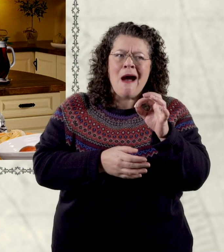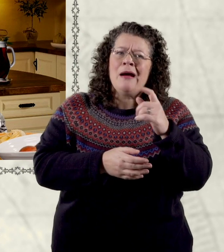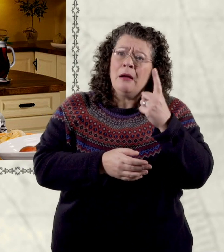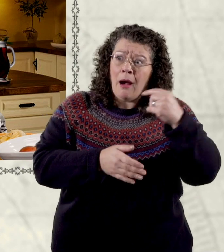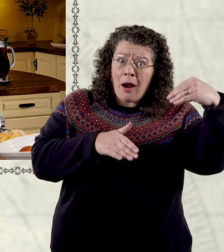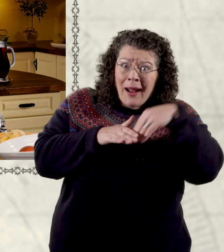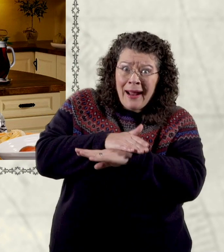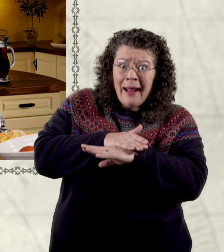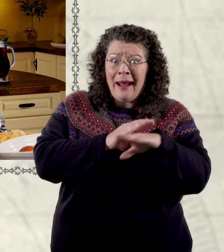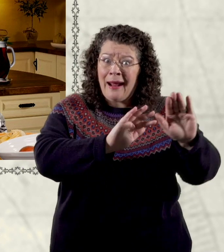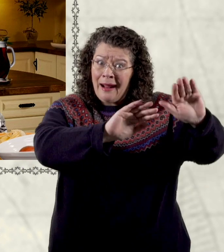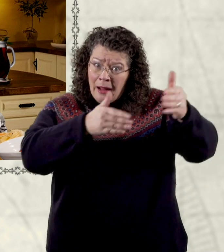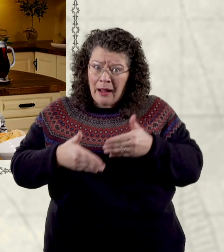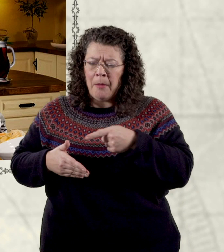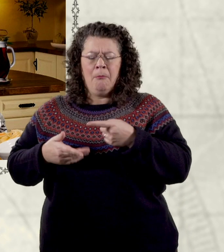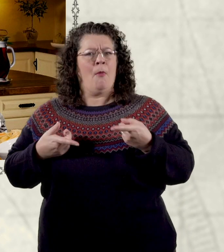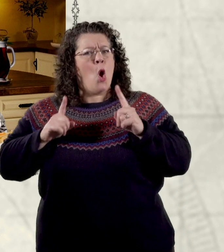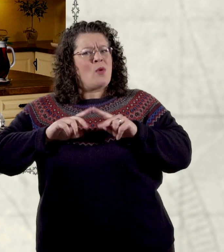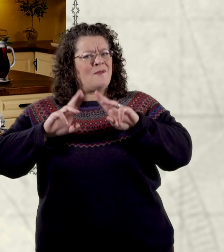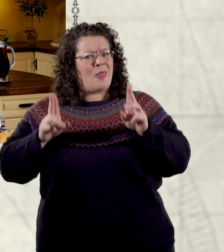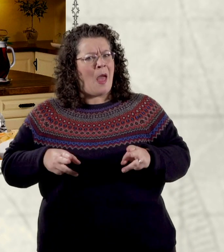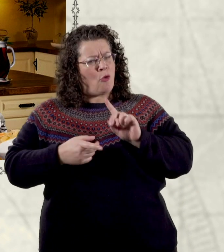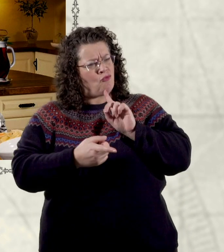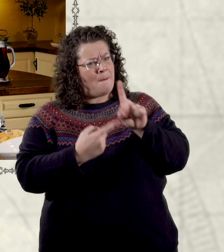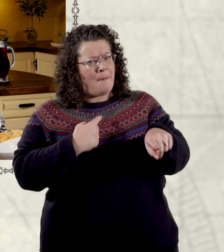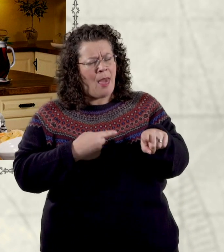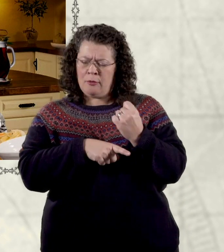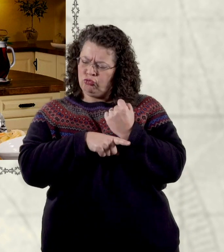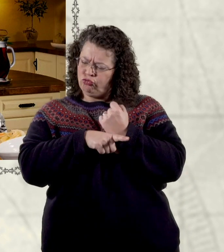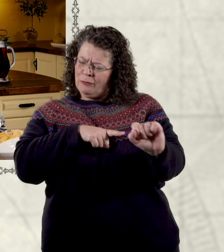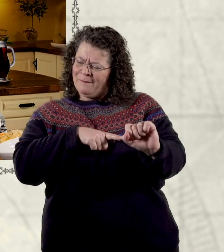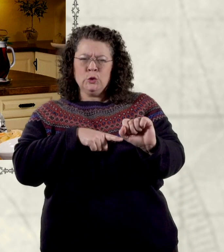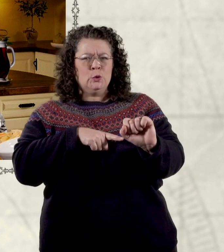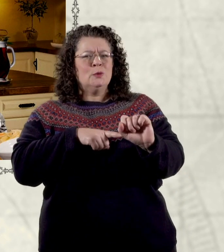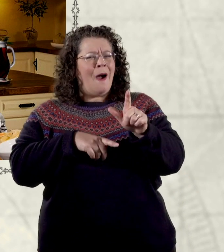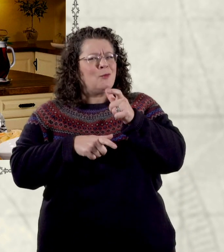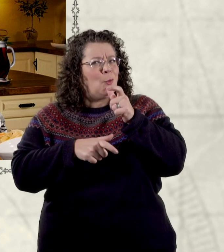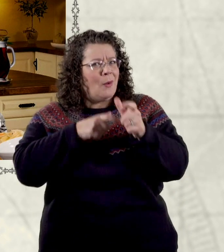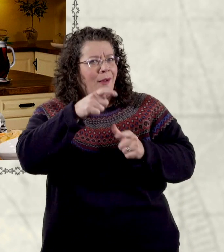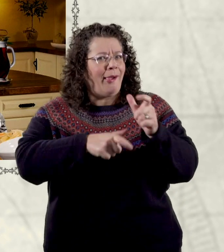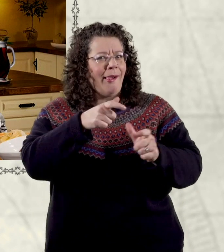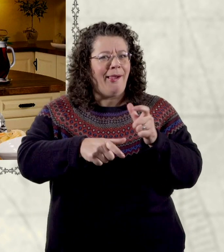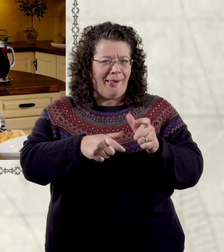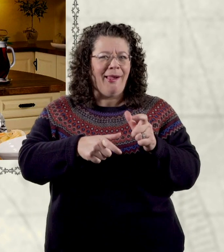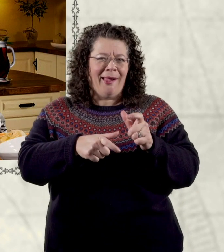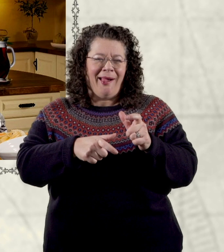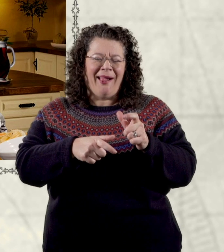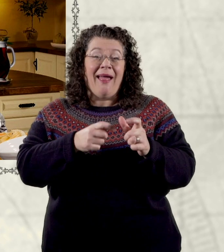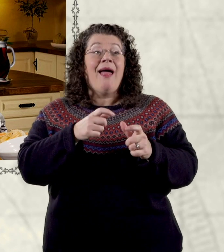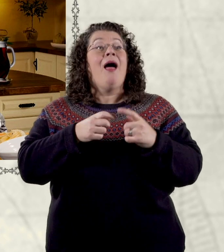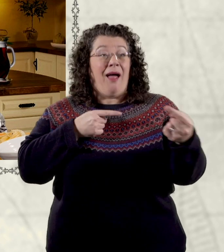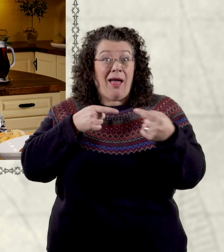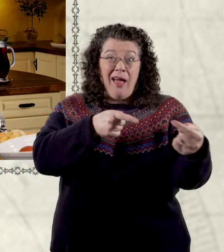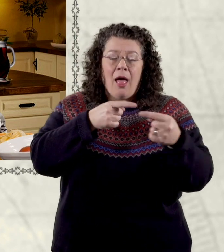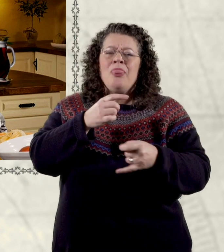bydde perchenog y tŷ yn ymateb mewn odl yn gwrthod. Ond fel ych chi'n gwybod, bydden nhw wastod yn